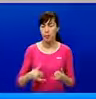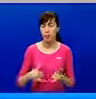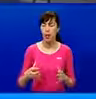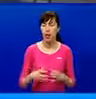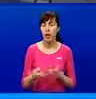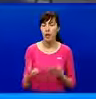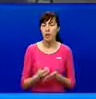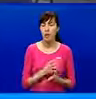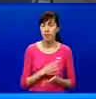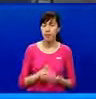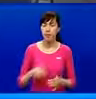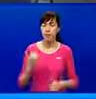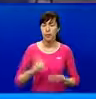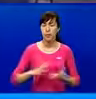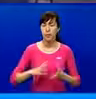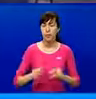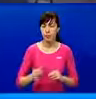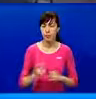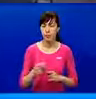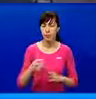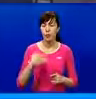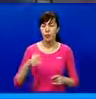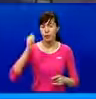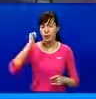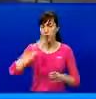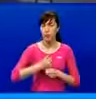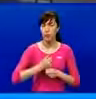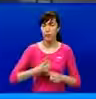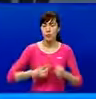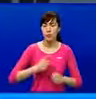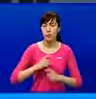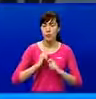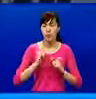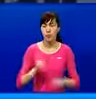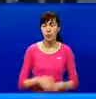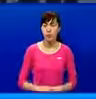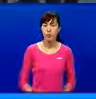бұйырды. Жарыс жеңімпаздарына ұйымдастырушылар тарапынан естелік кубок пен мақтау қағаздары табыс етілді.